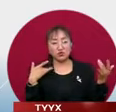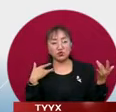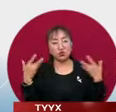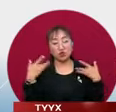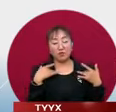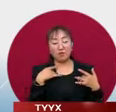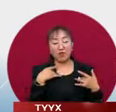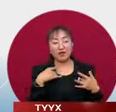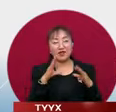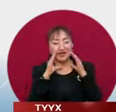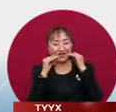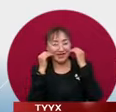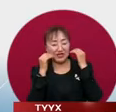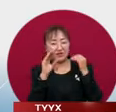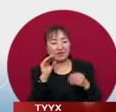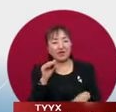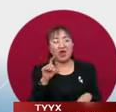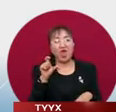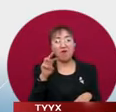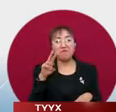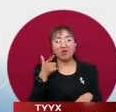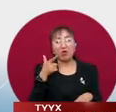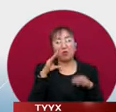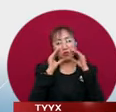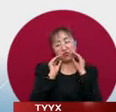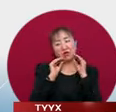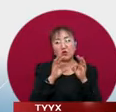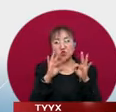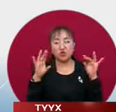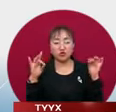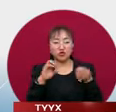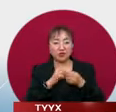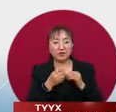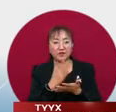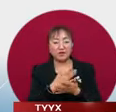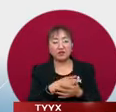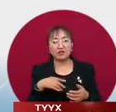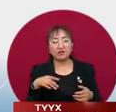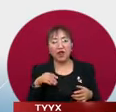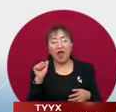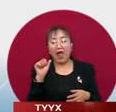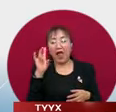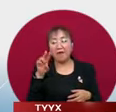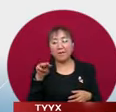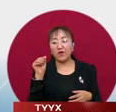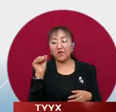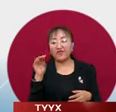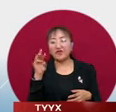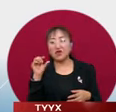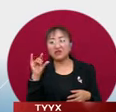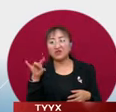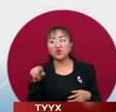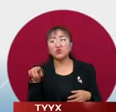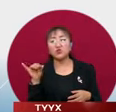олон төрлөөр хийж байсан. За ингэж хийхдээ хамгийн анхны задгай театр буюу амфитеатрыг грек хотод бий болгосон байна.